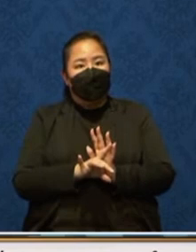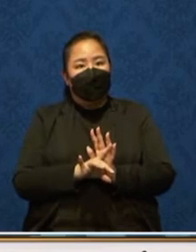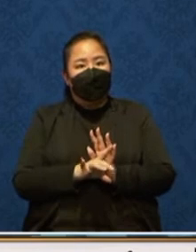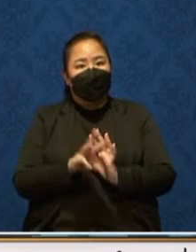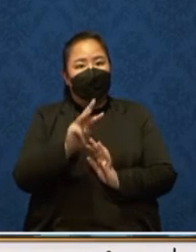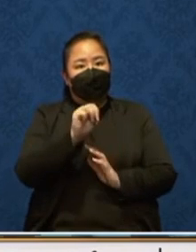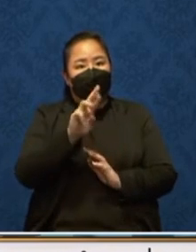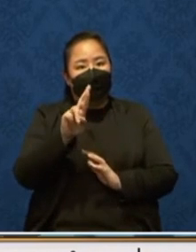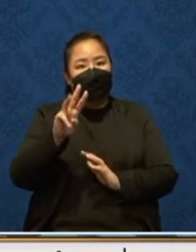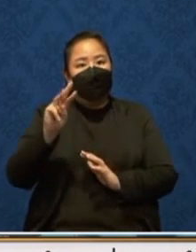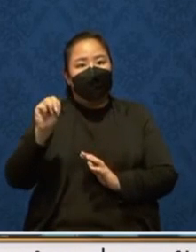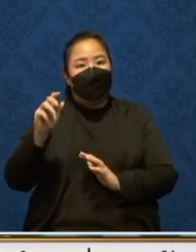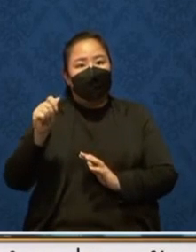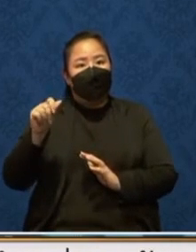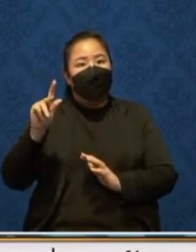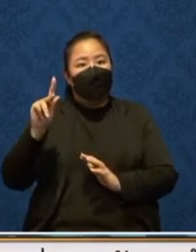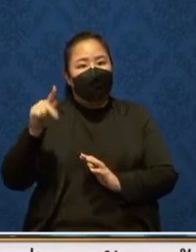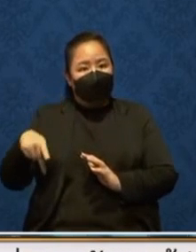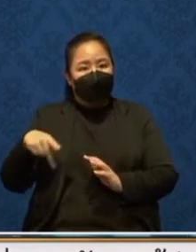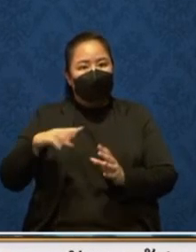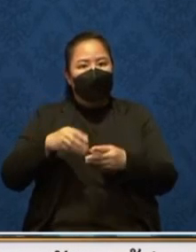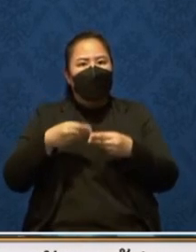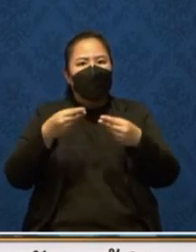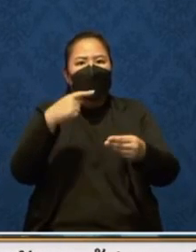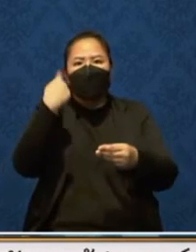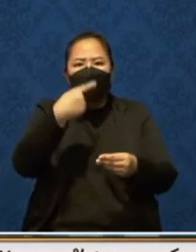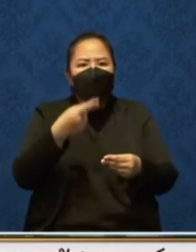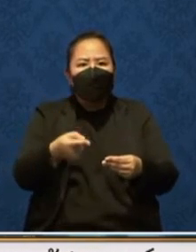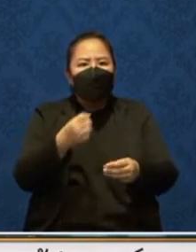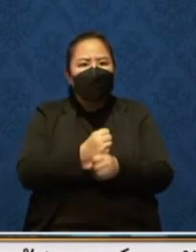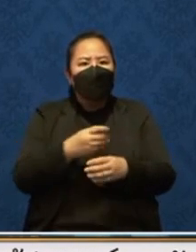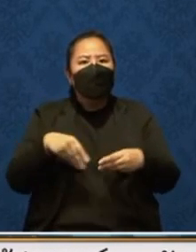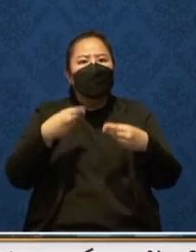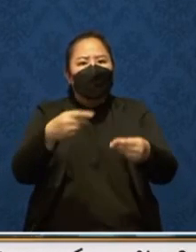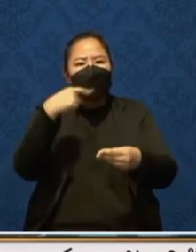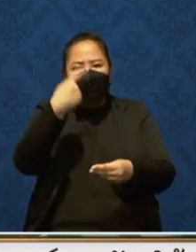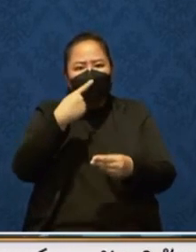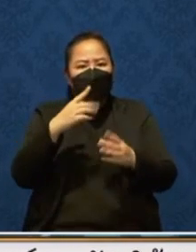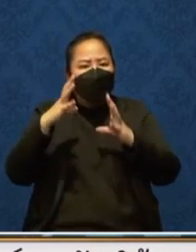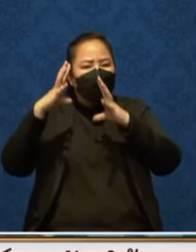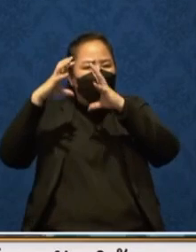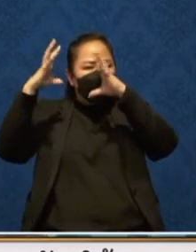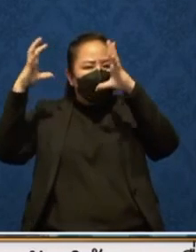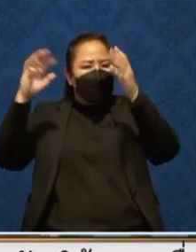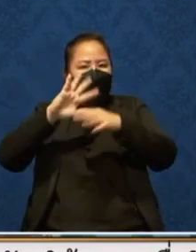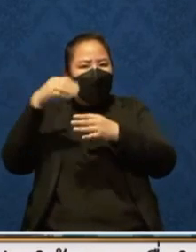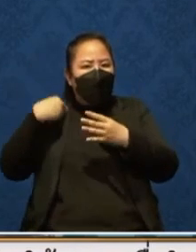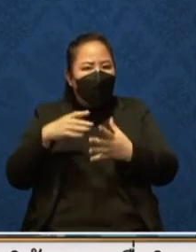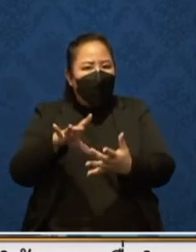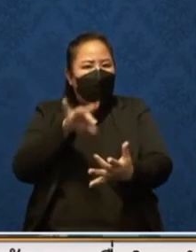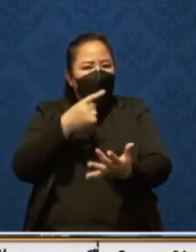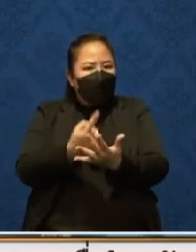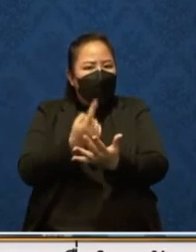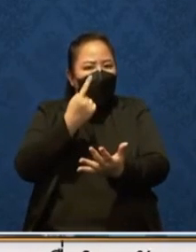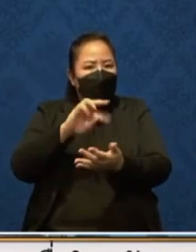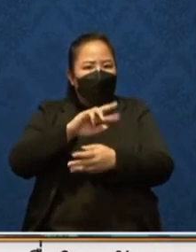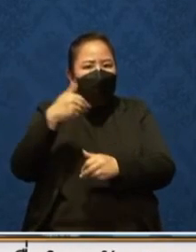หยบพัน